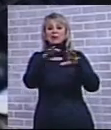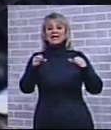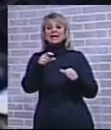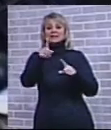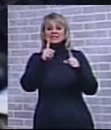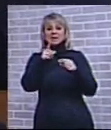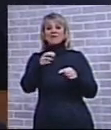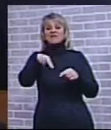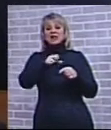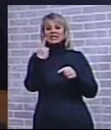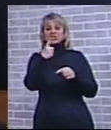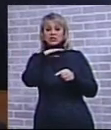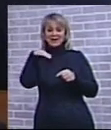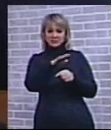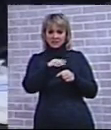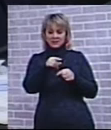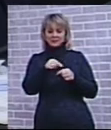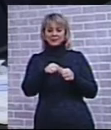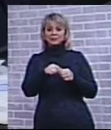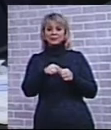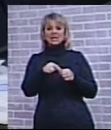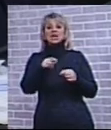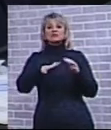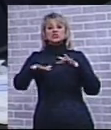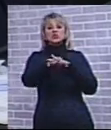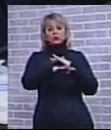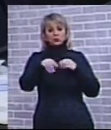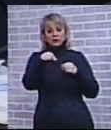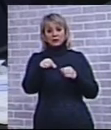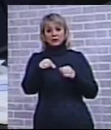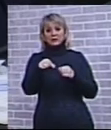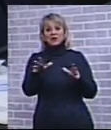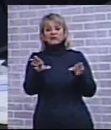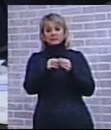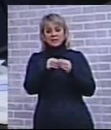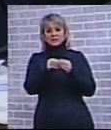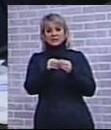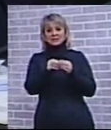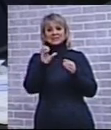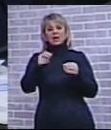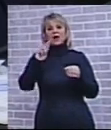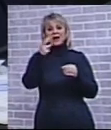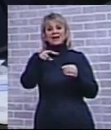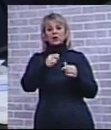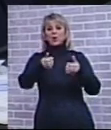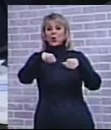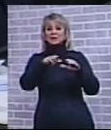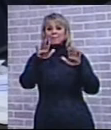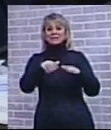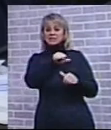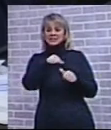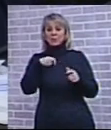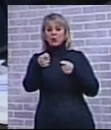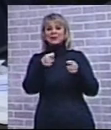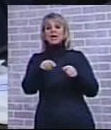на собрании фракции «Единая Россия». В территориях вместе с коллегами из органов местного